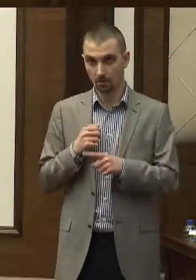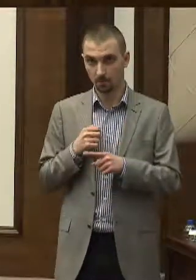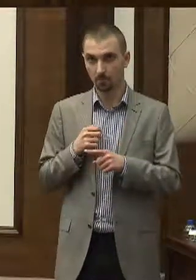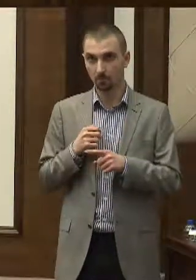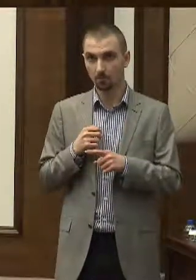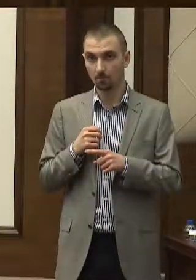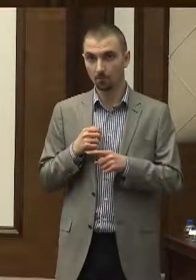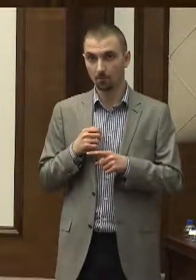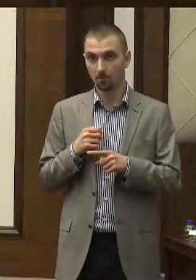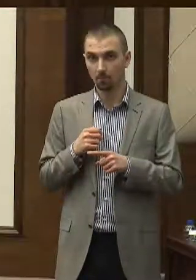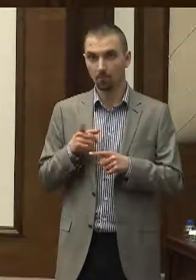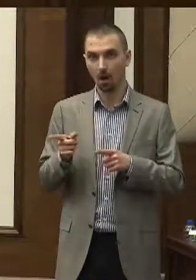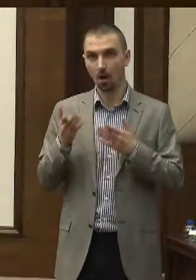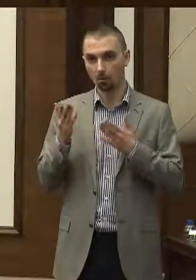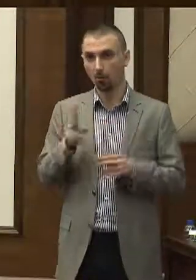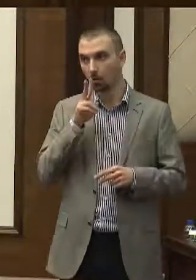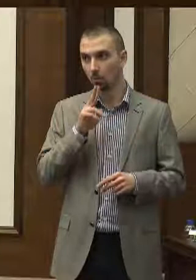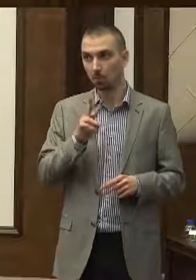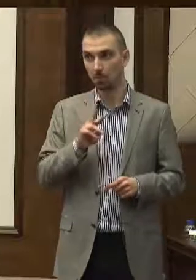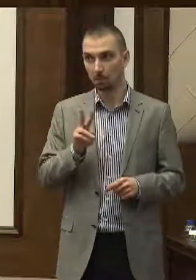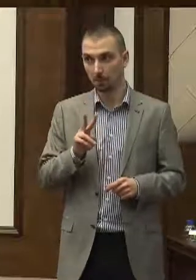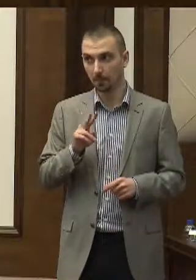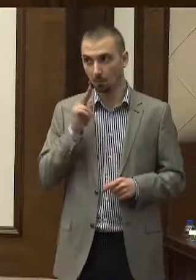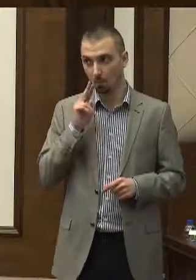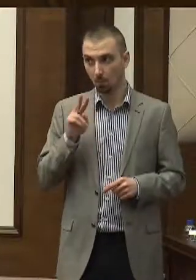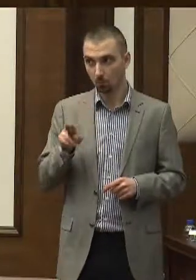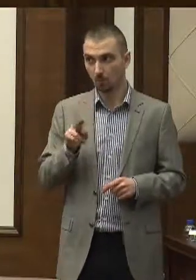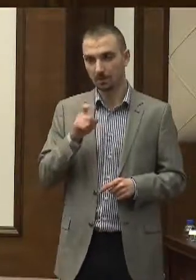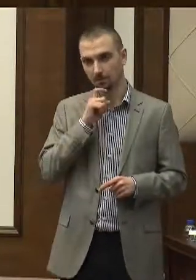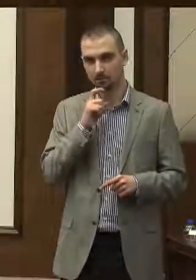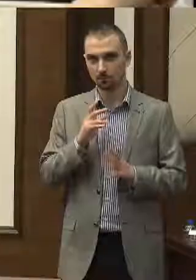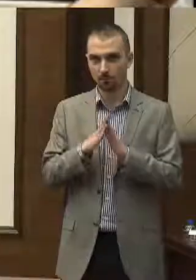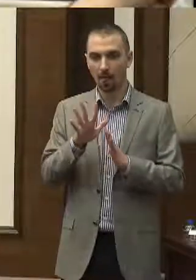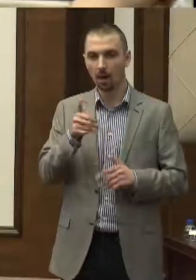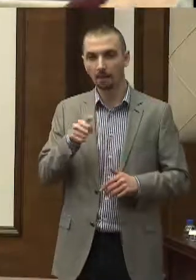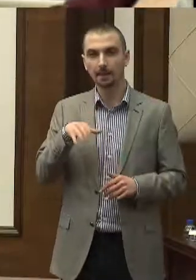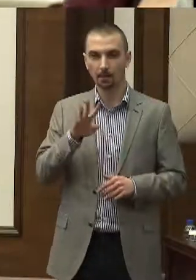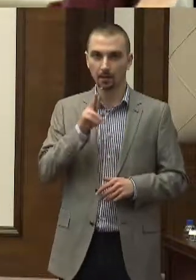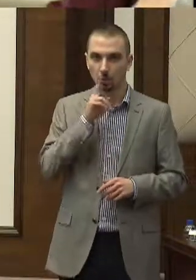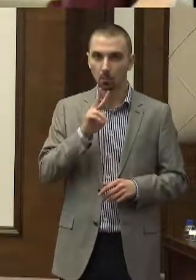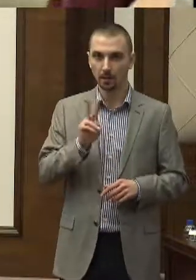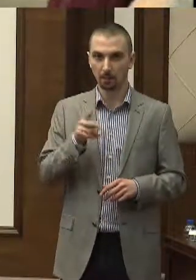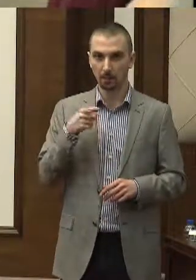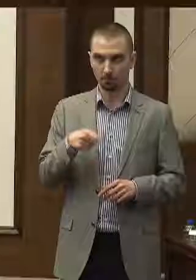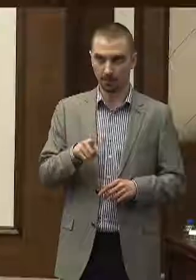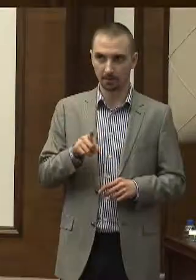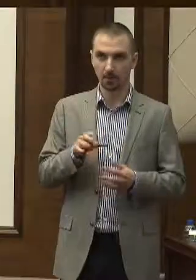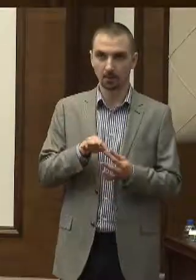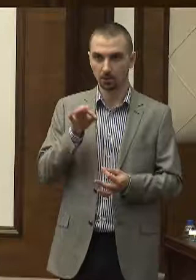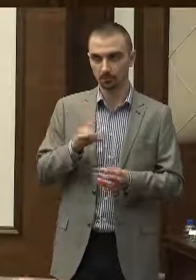sitesinden aldım. 1/3 tekabül ediyormuş nüfusumuzun. Bu düzeltmeyi yapayım dedim. Teşekkür ederim. Bana da az gelmişti